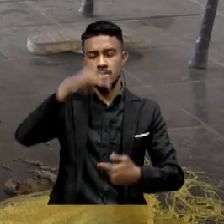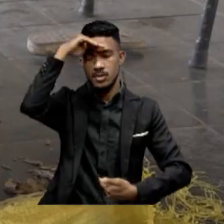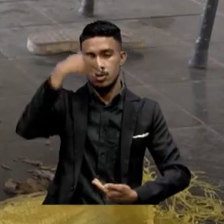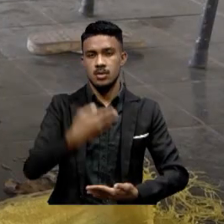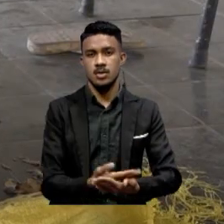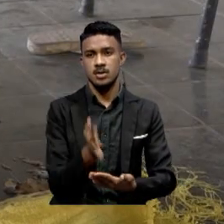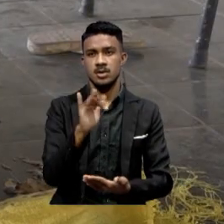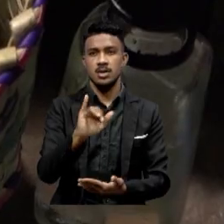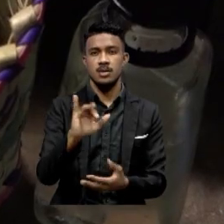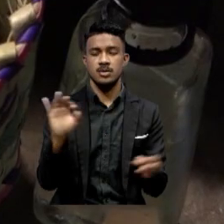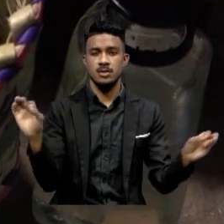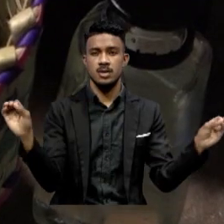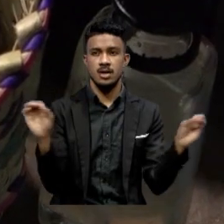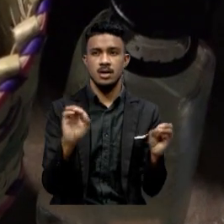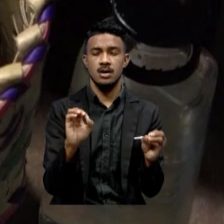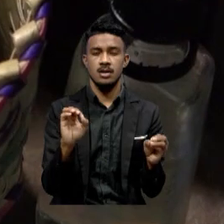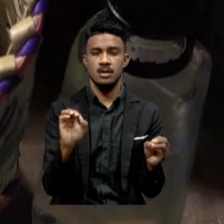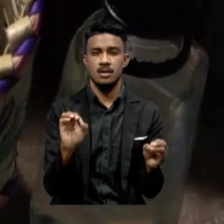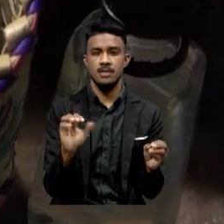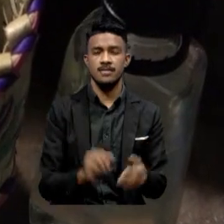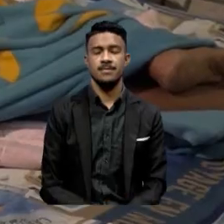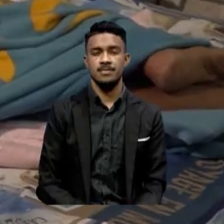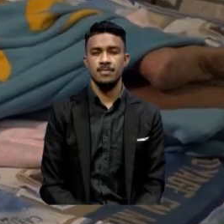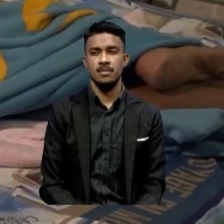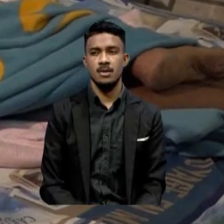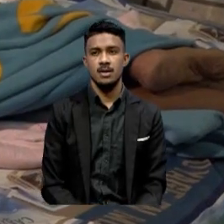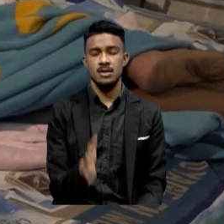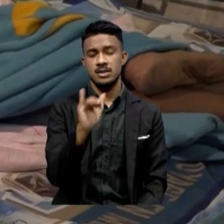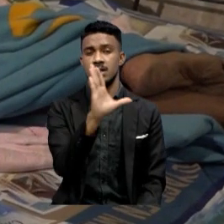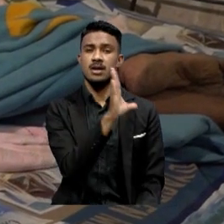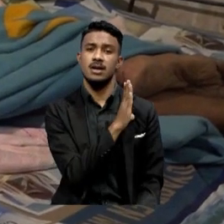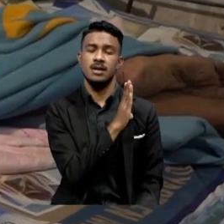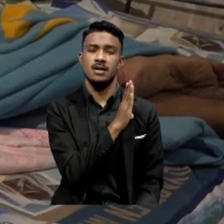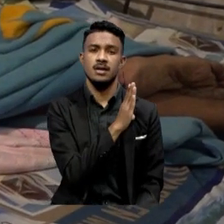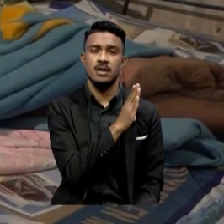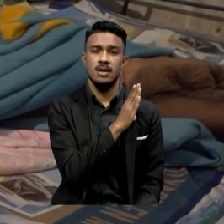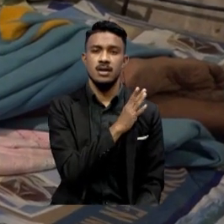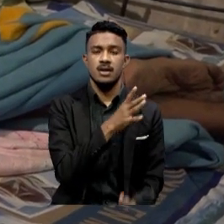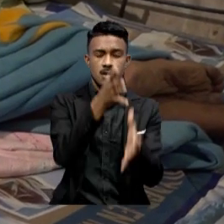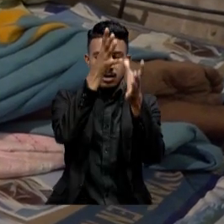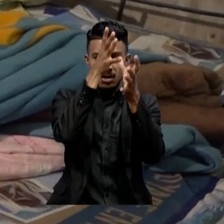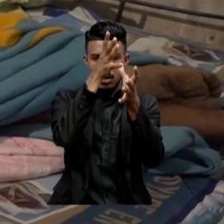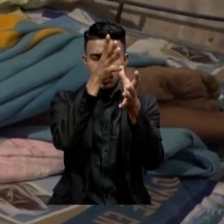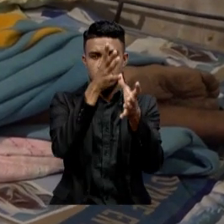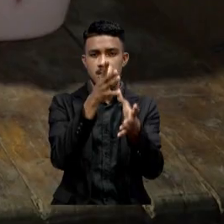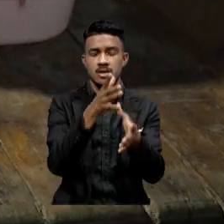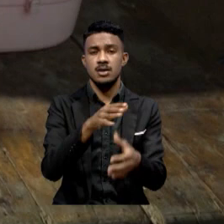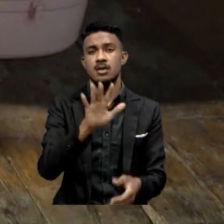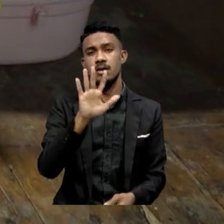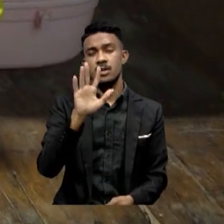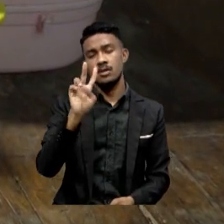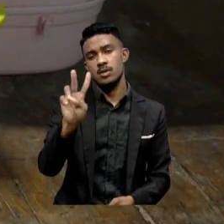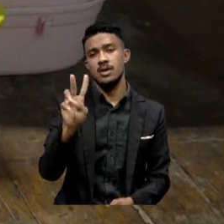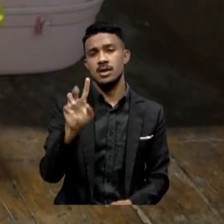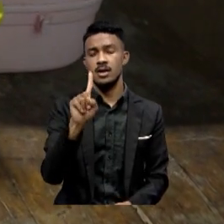be saya datan. Sirah he indit la katua, nine ruam mos foin be. Ida